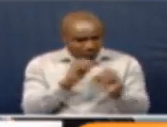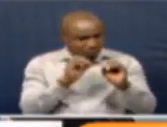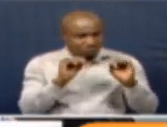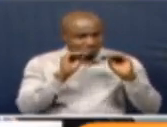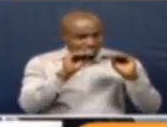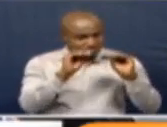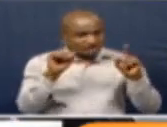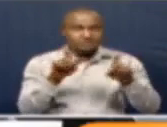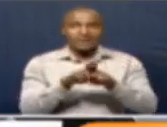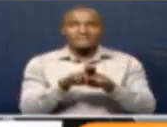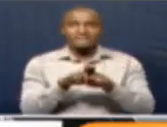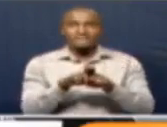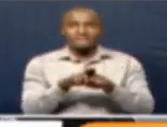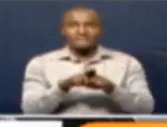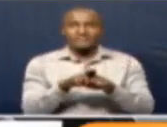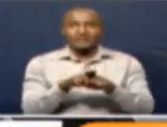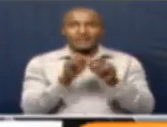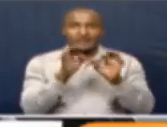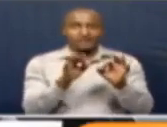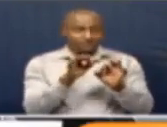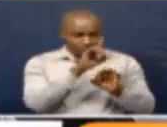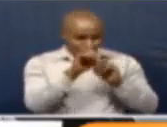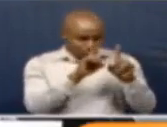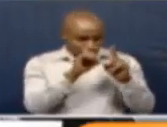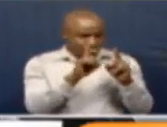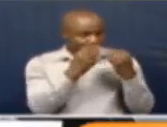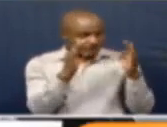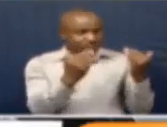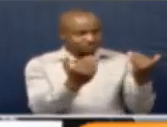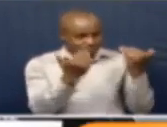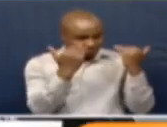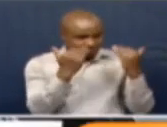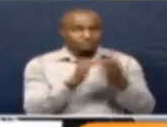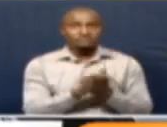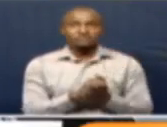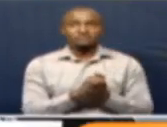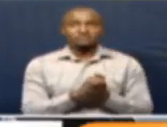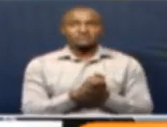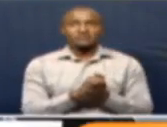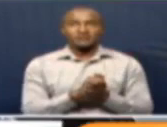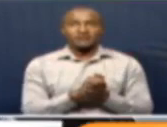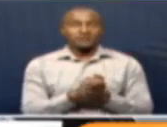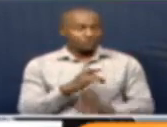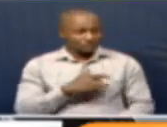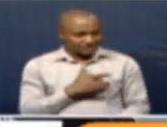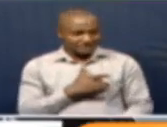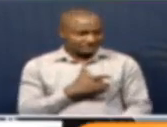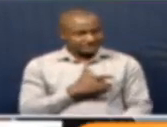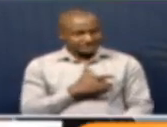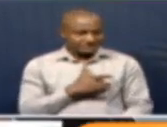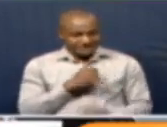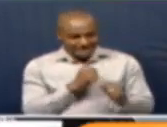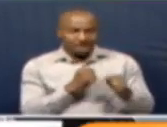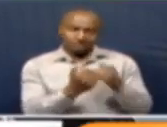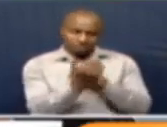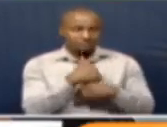yale. Kwa hivyo ningependa tu, kama una jambo labda ungependa kuniuliza ambalo kidogo unaona kwamba linalemea kwa upande wa kina mama, niulize